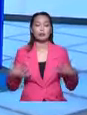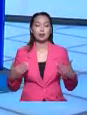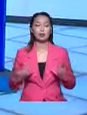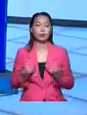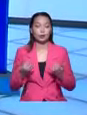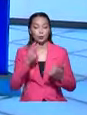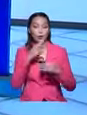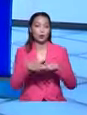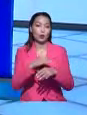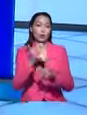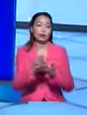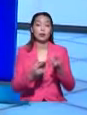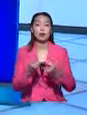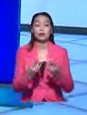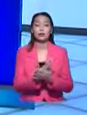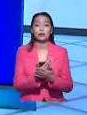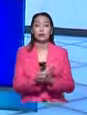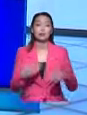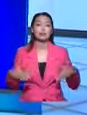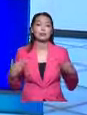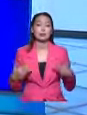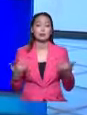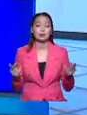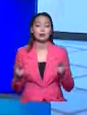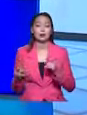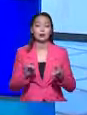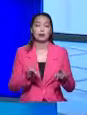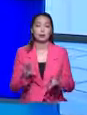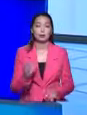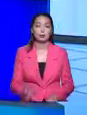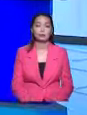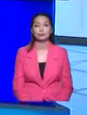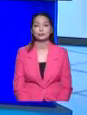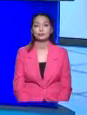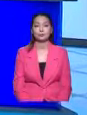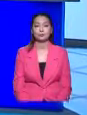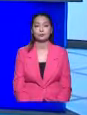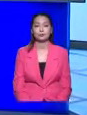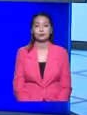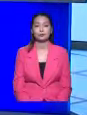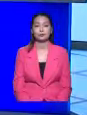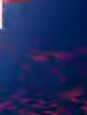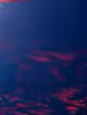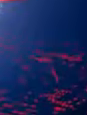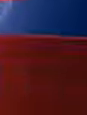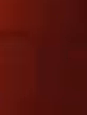Қайырлы кеш, тікелей эфирде Астана Таймс, студияда Мина Жұмамұрат, сурдо аудармада Айдана Өтегенова. Бүгін көретіндеріңіз.